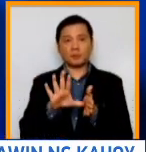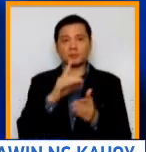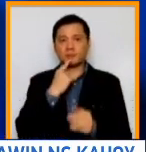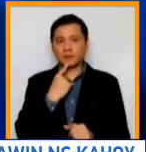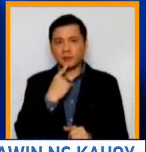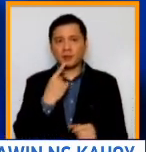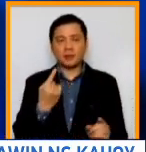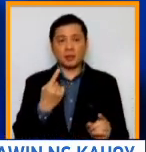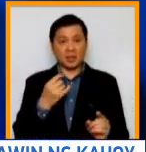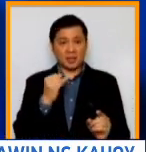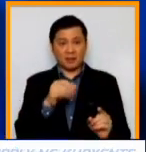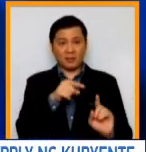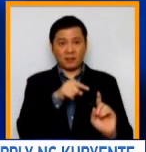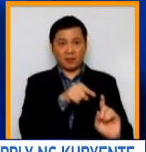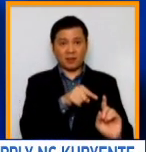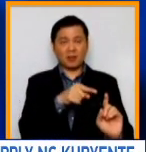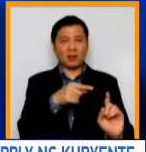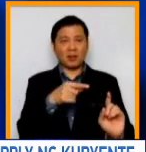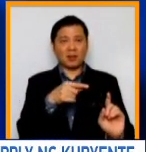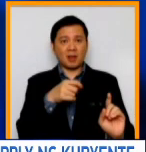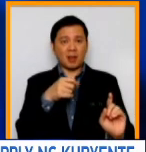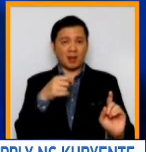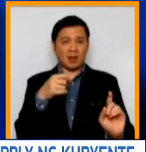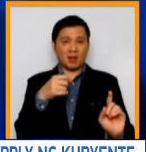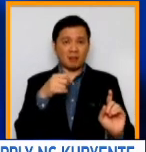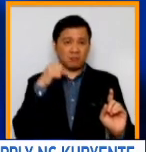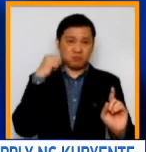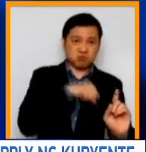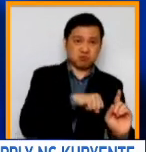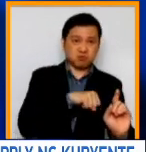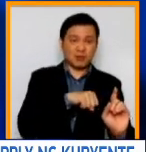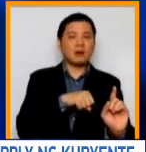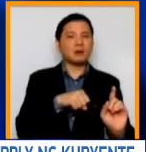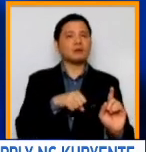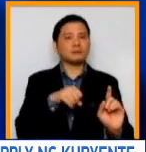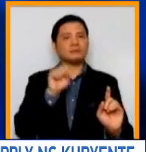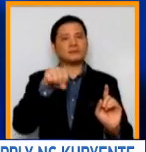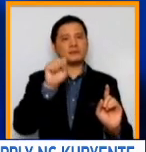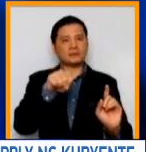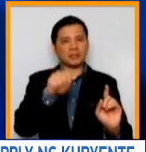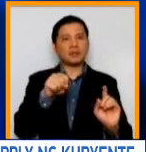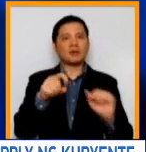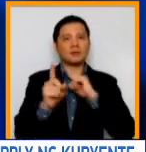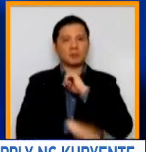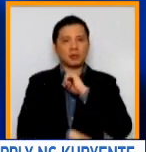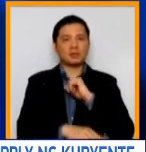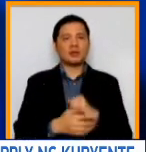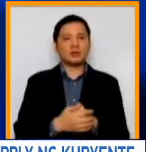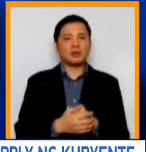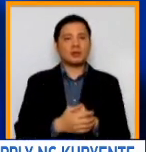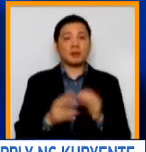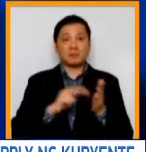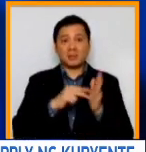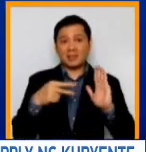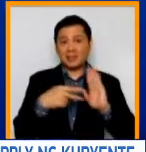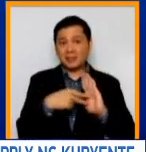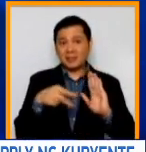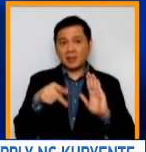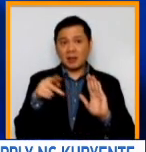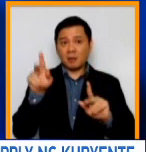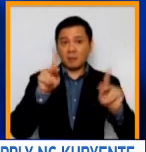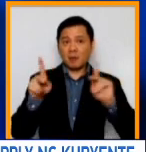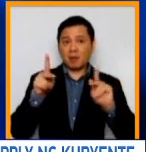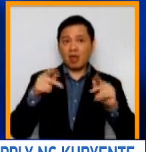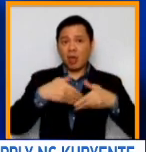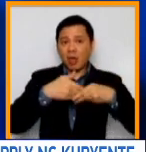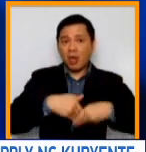offense ang mga nabanggit na aksyon dahil sa banta ng COVID-19, dapat daw ay may kaukulang parusa ang mga ito